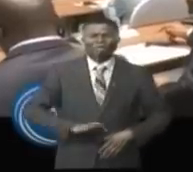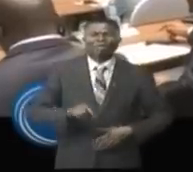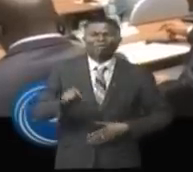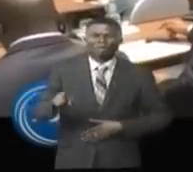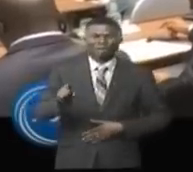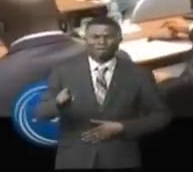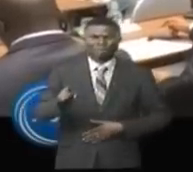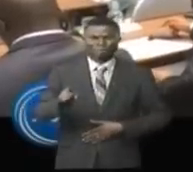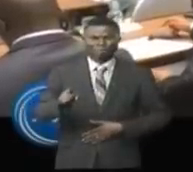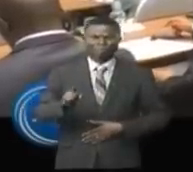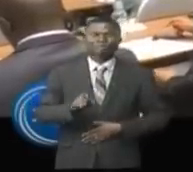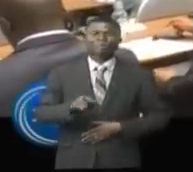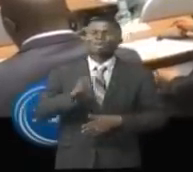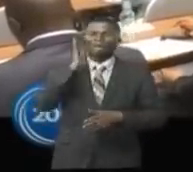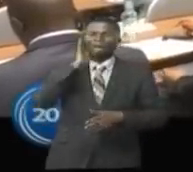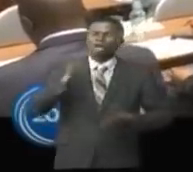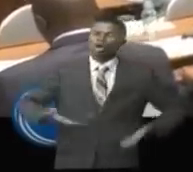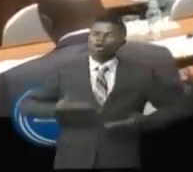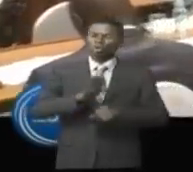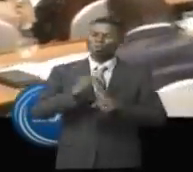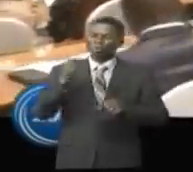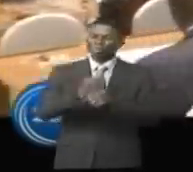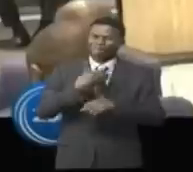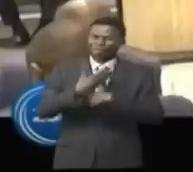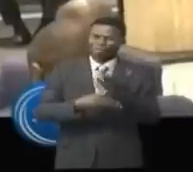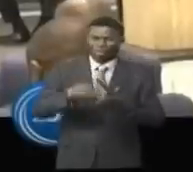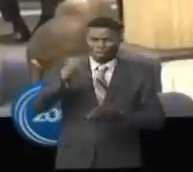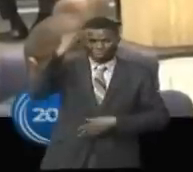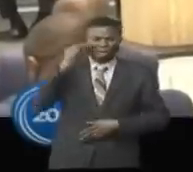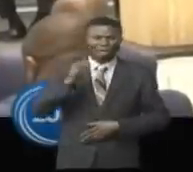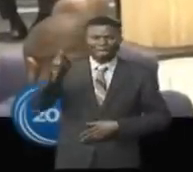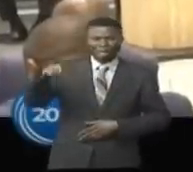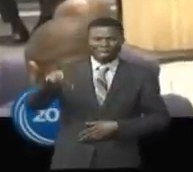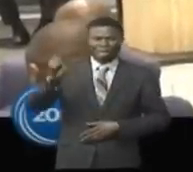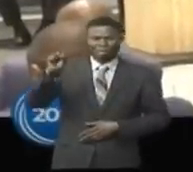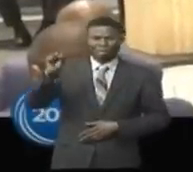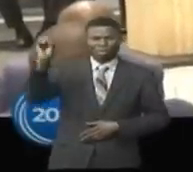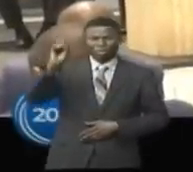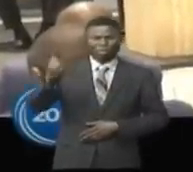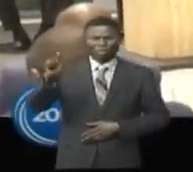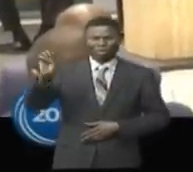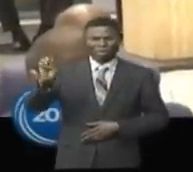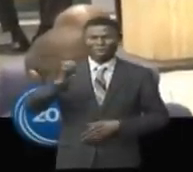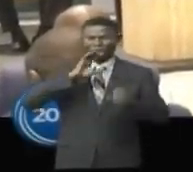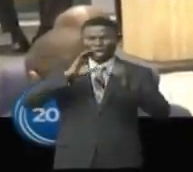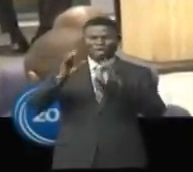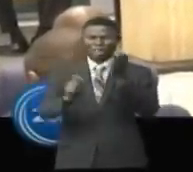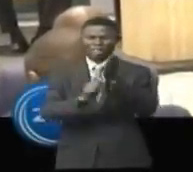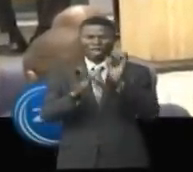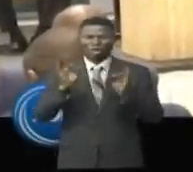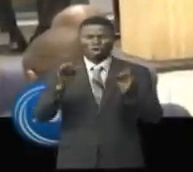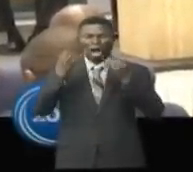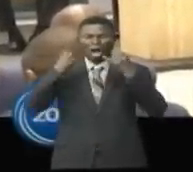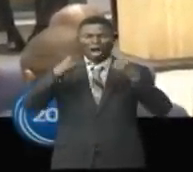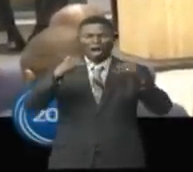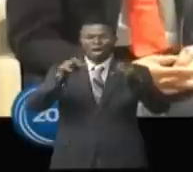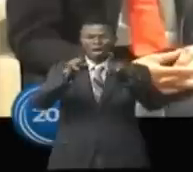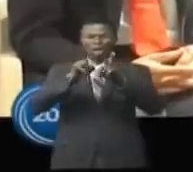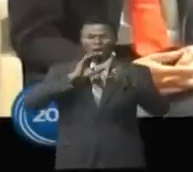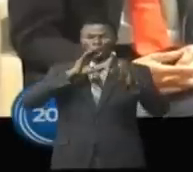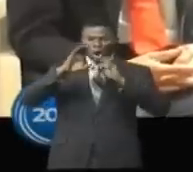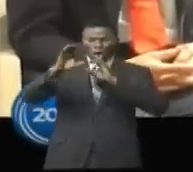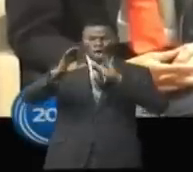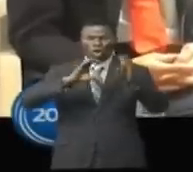Tshilombo, salué le travail abattu par les ministres des Postes, Télécommunications et Nouvelles Technologies de l'Information et de la